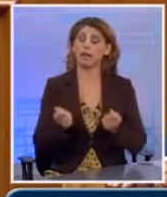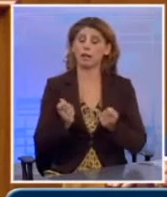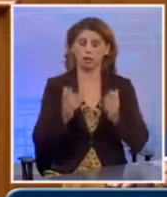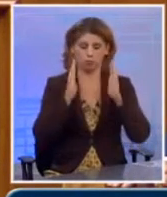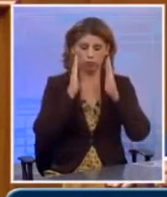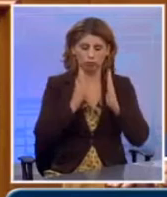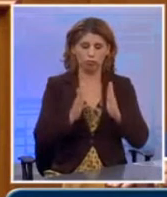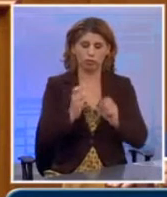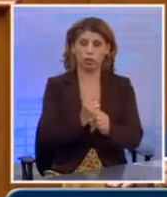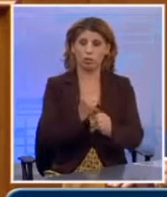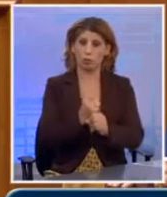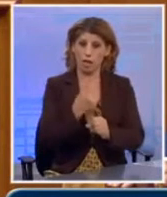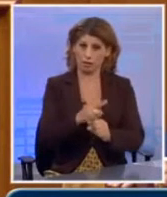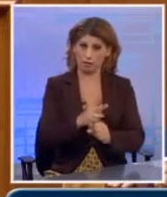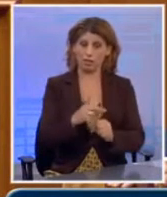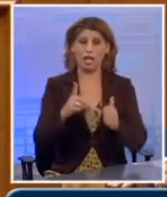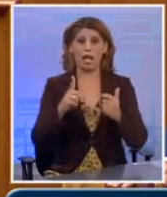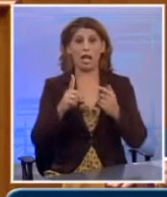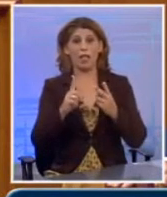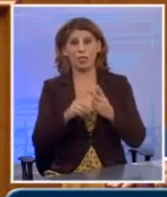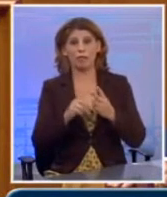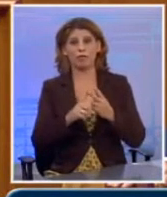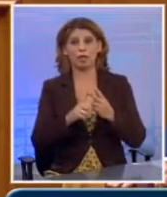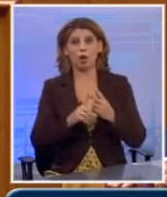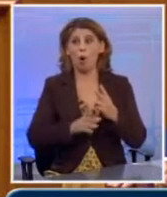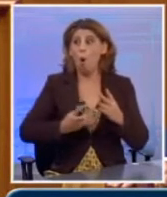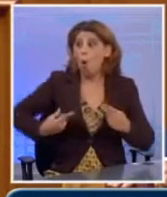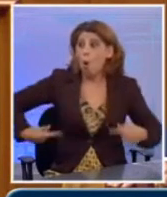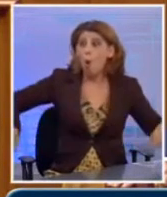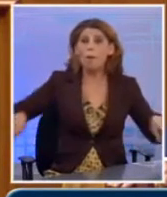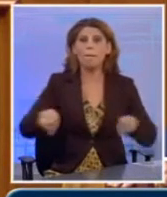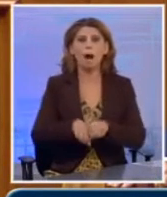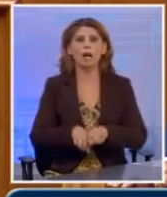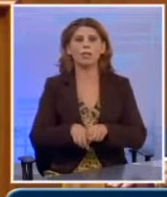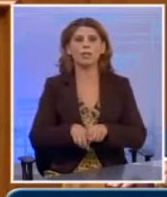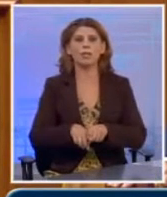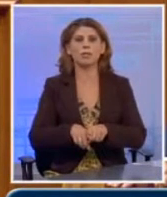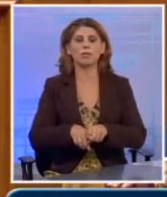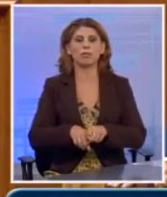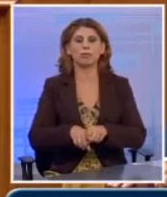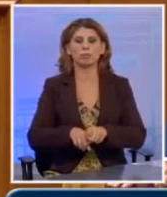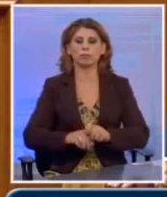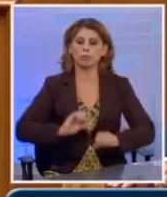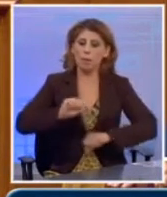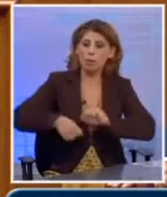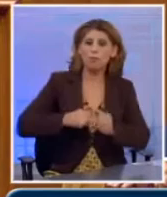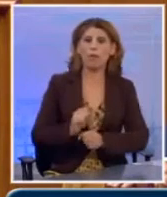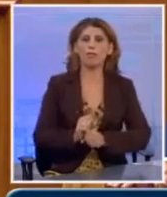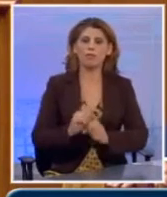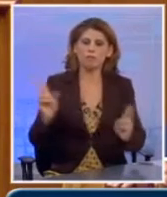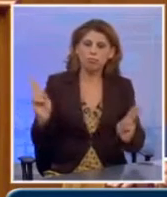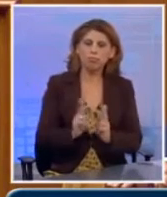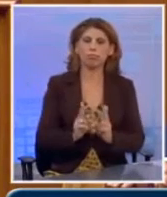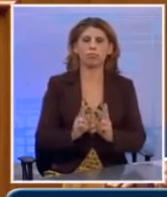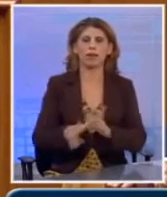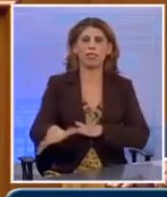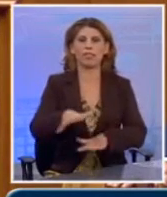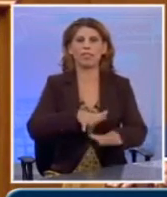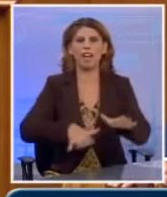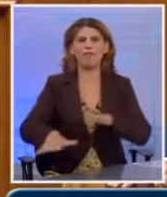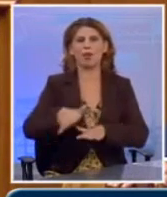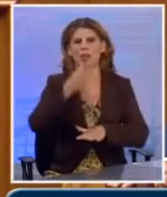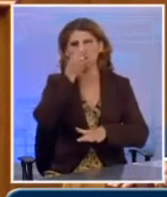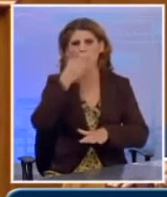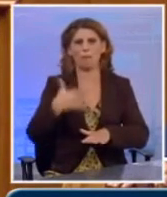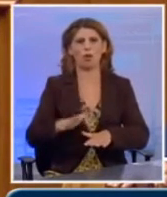και το δεύτερο για να κηρύξουμε παστραπιά κατά της διαφθοράς και της διαπλοκής. Γιατί καλά είναι τα λόγια, καλά είναι να ψέγουμε την κυβέρνηση,